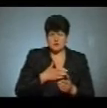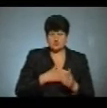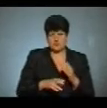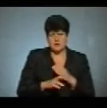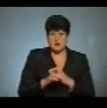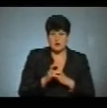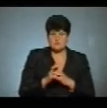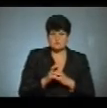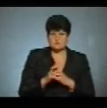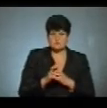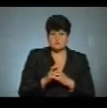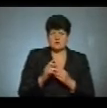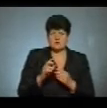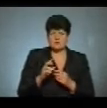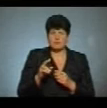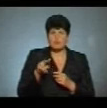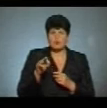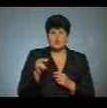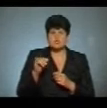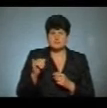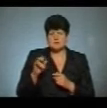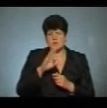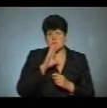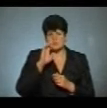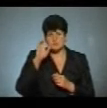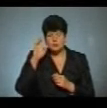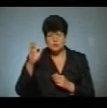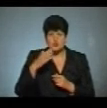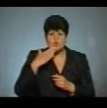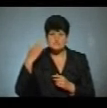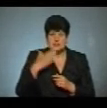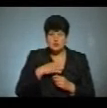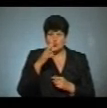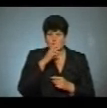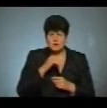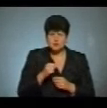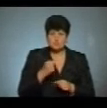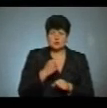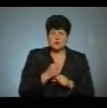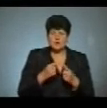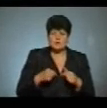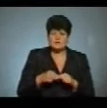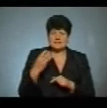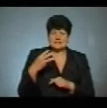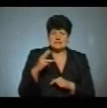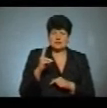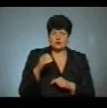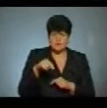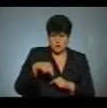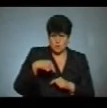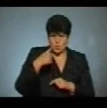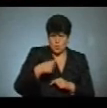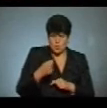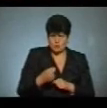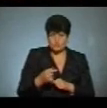храму села ікону Почаївської Божої Матері. Останню крадіжку підозрювані організували вночі 30 квітня цього року.